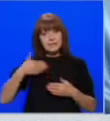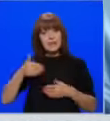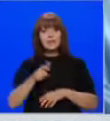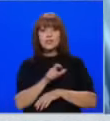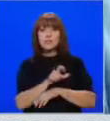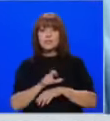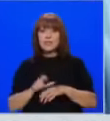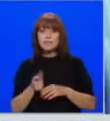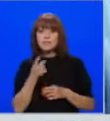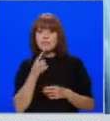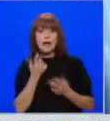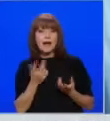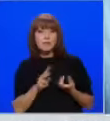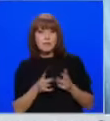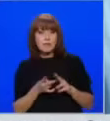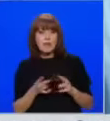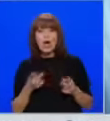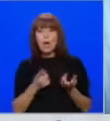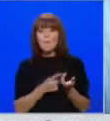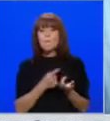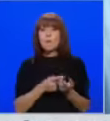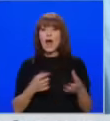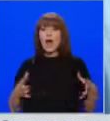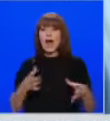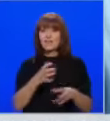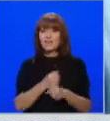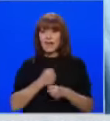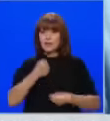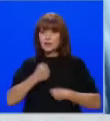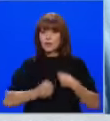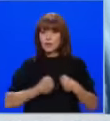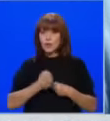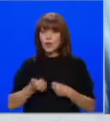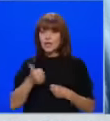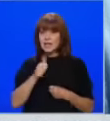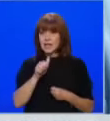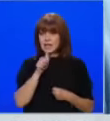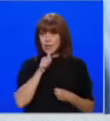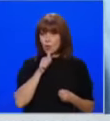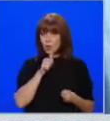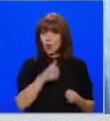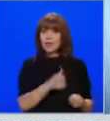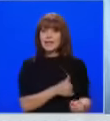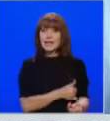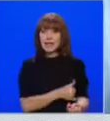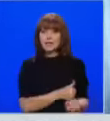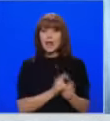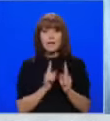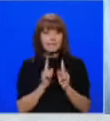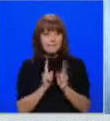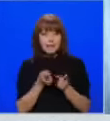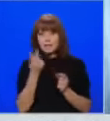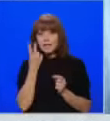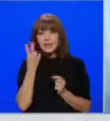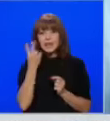се променили броя на хванатите шофьори след употреба на алкохол, след употреба на наркотици. Трябва да разберем, че